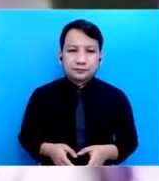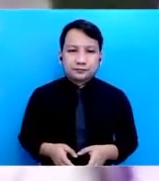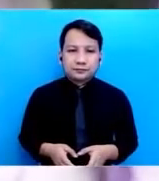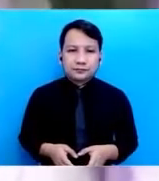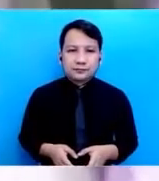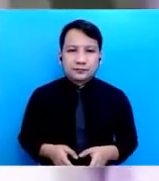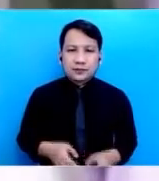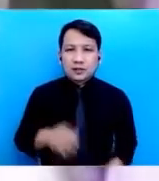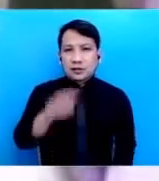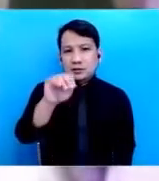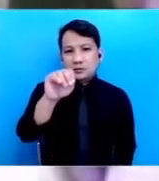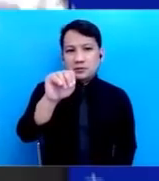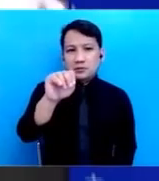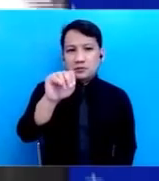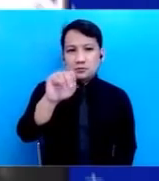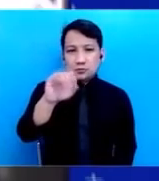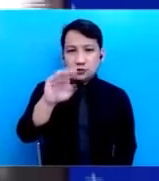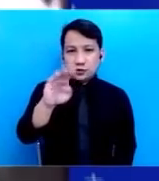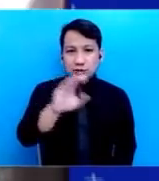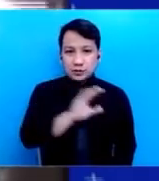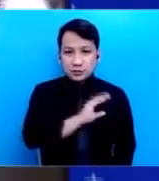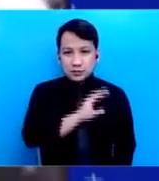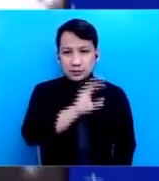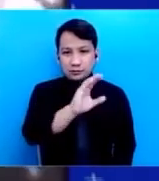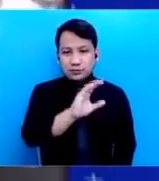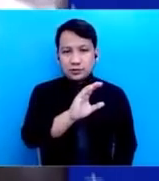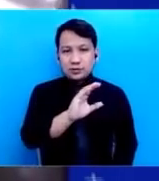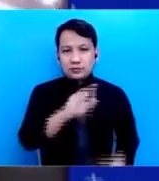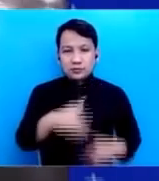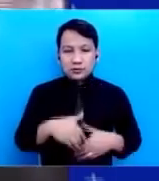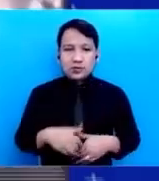14 championships.